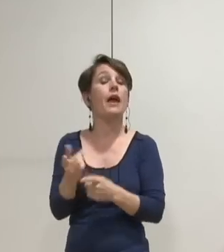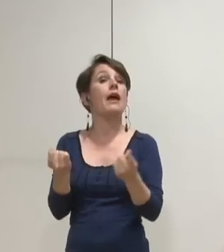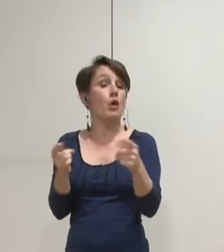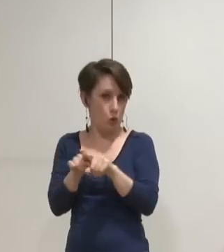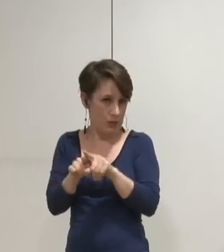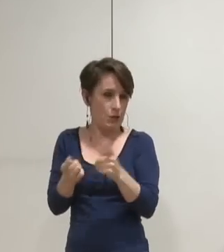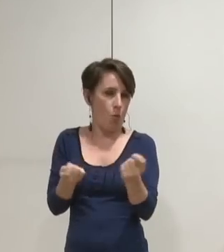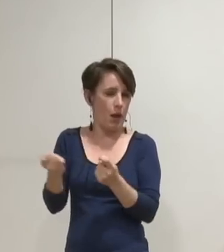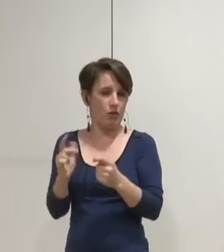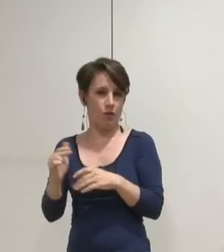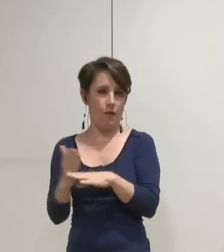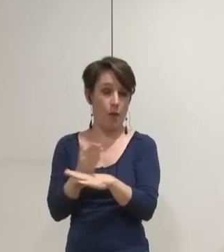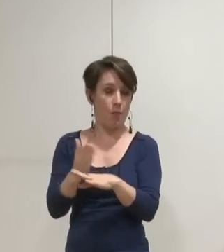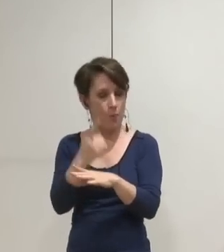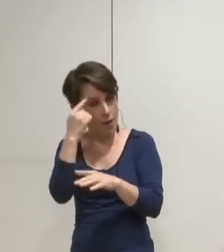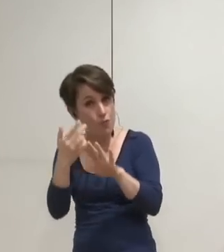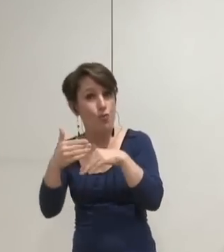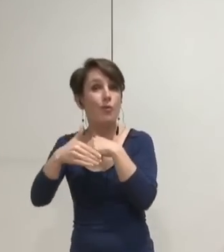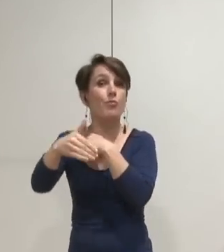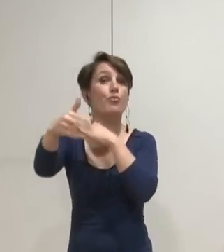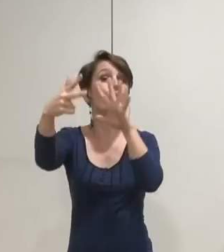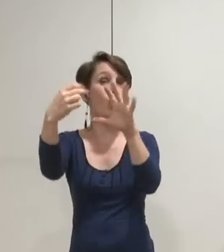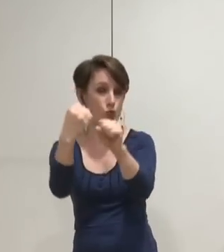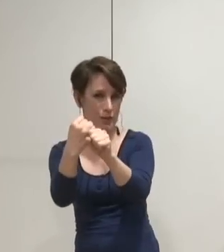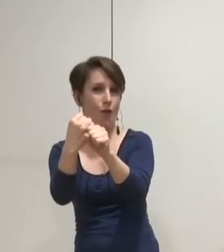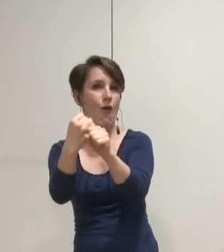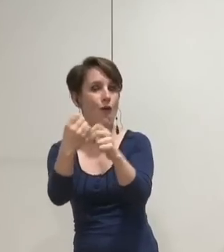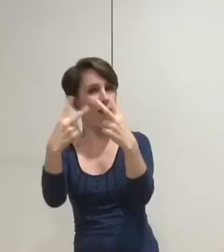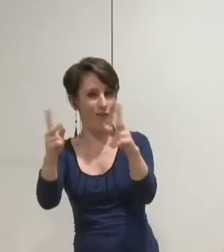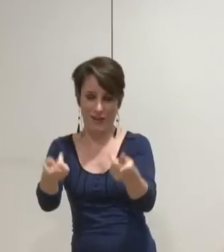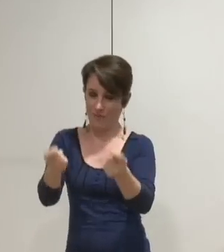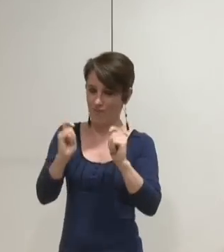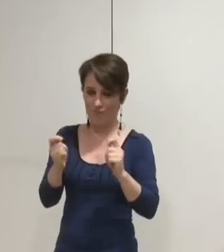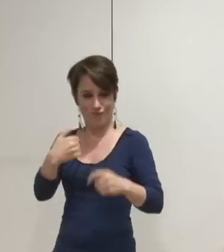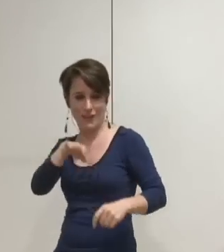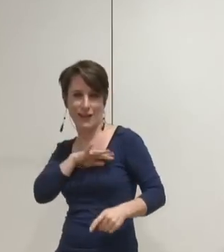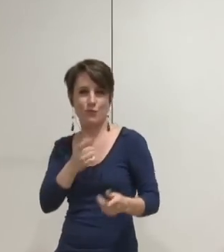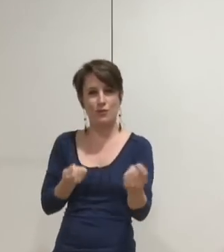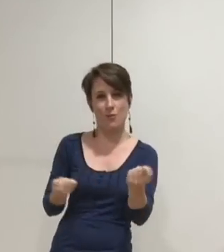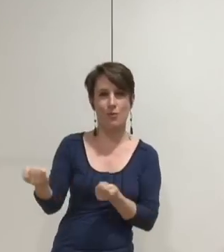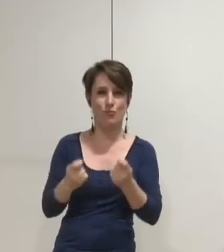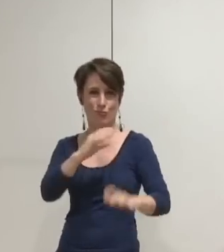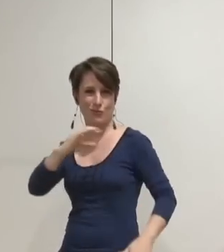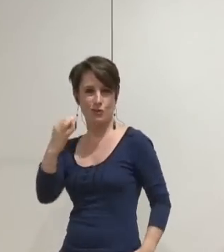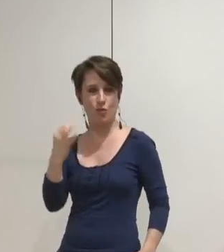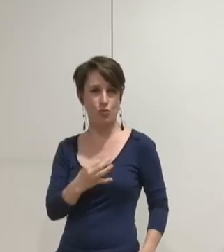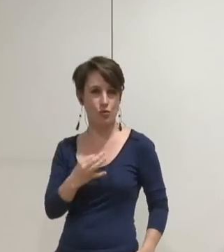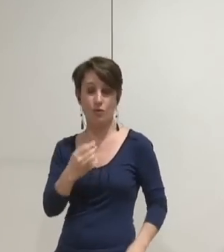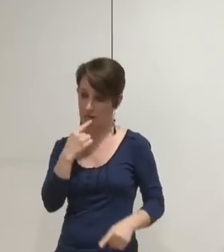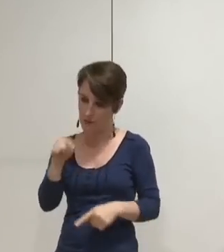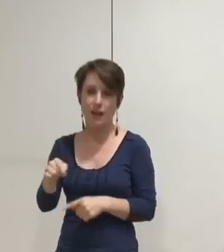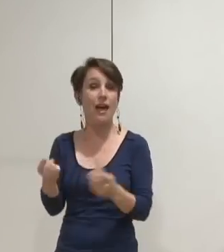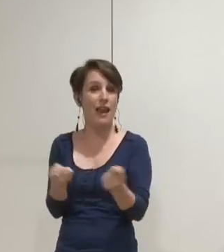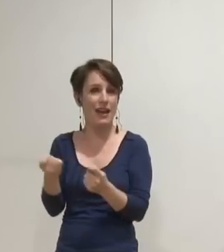la ville à gérer en direct l'intégralité de son service avec une montée en charge progressive de ses compétences au fil des